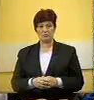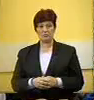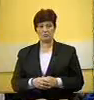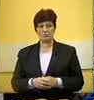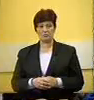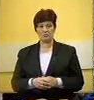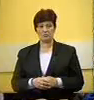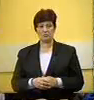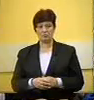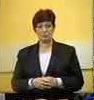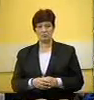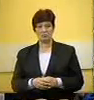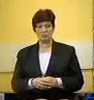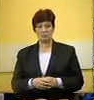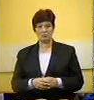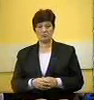kolega.